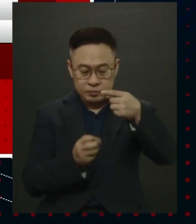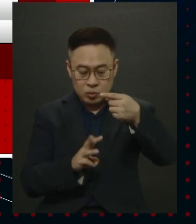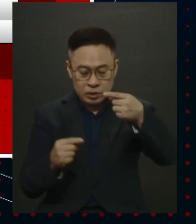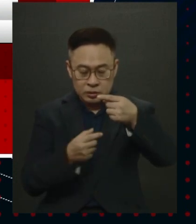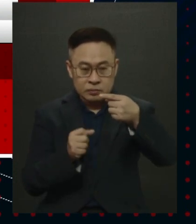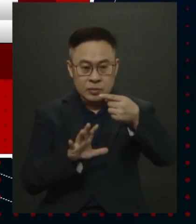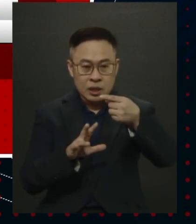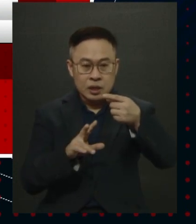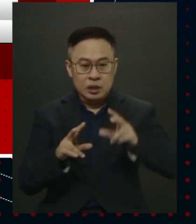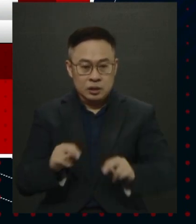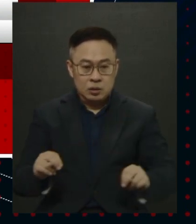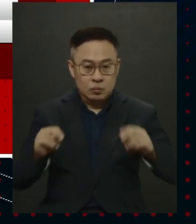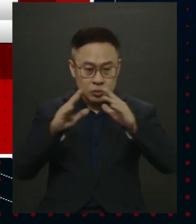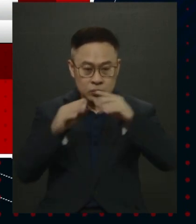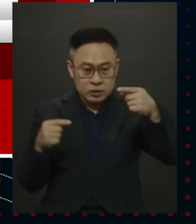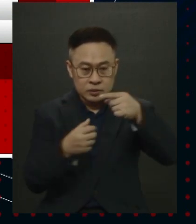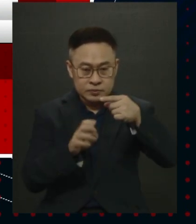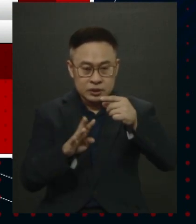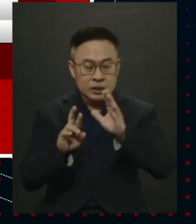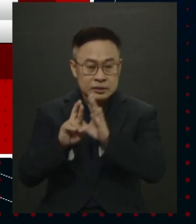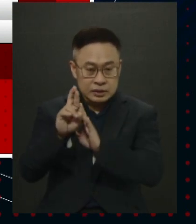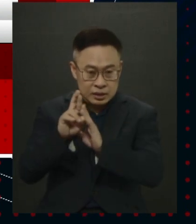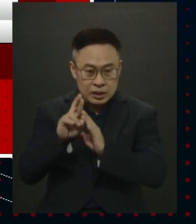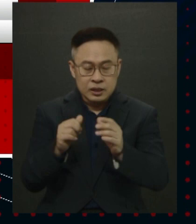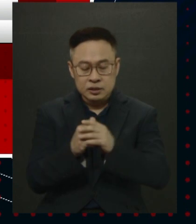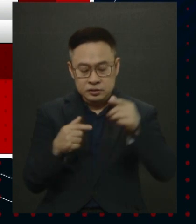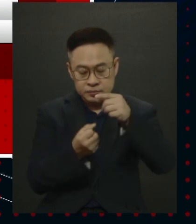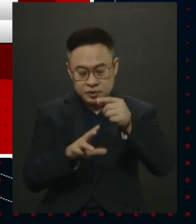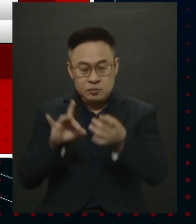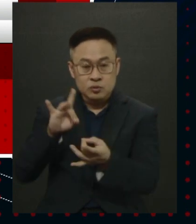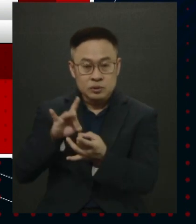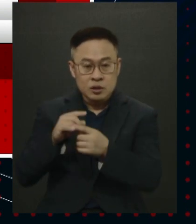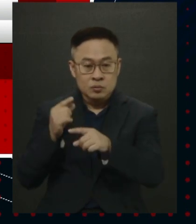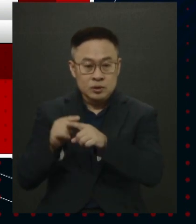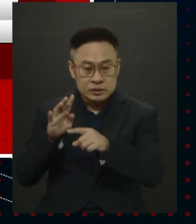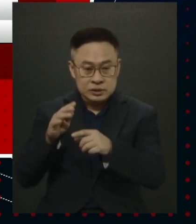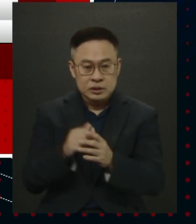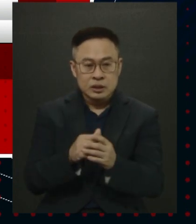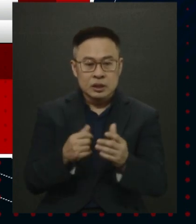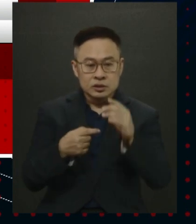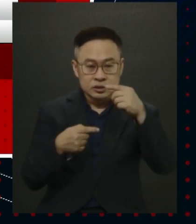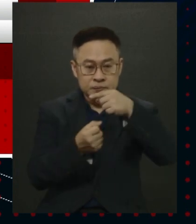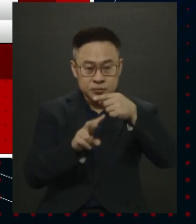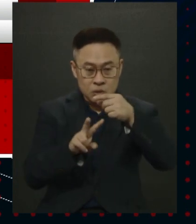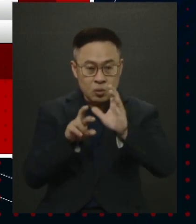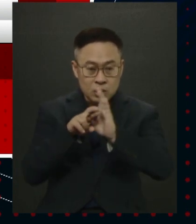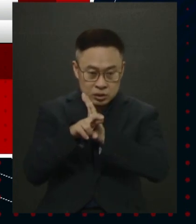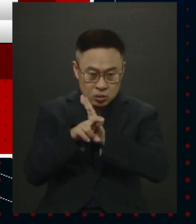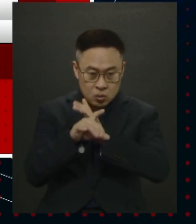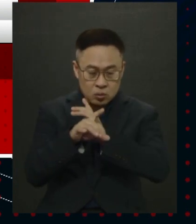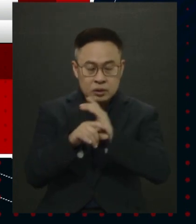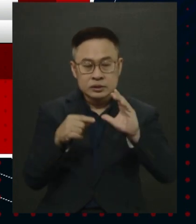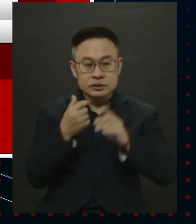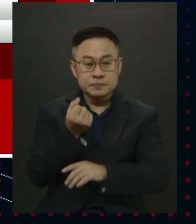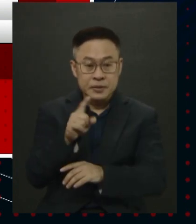นครปฐมครับ 3แต้มสิงห์เชียงรายกับสุโขทัยมี 4แต้มนะครับแล้วก็ระยองราชบุรี 5แต้มตามลำดับแต่ว่า